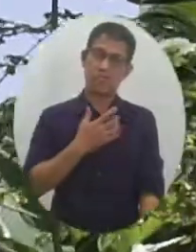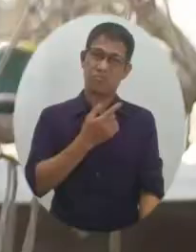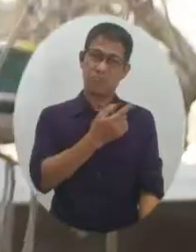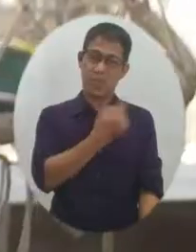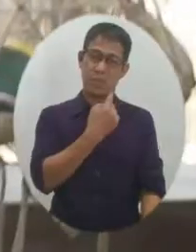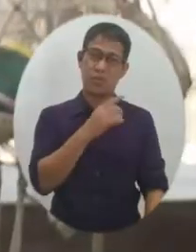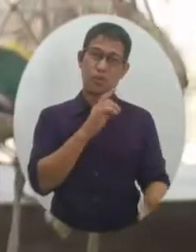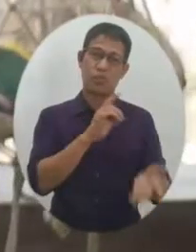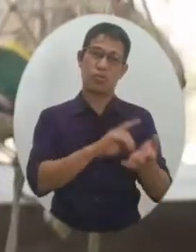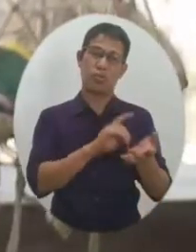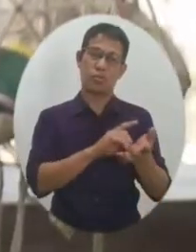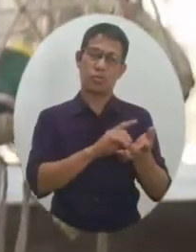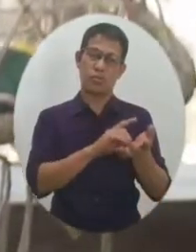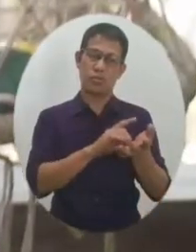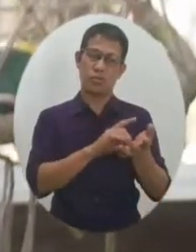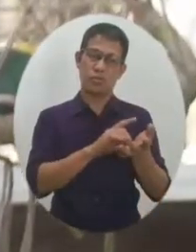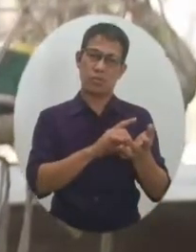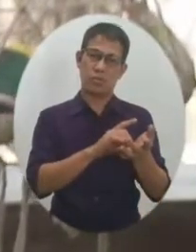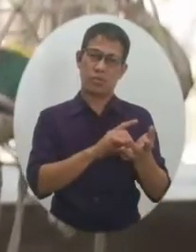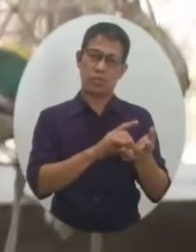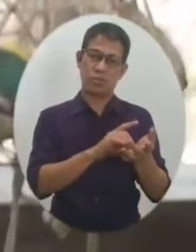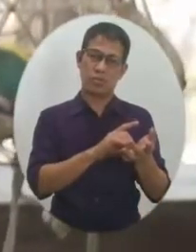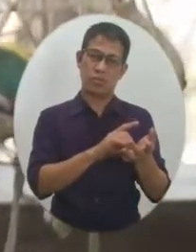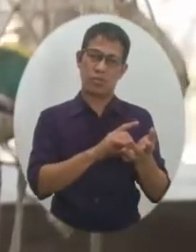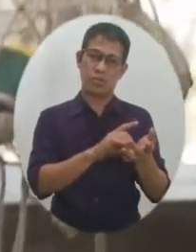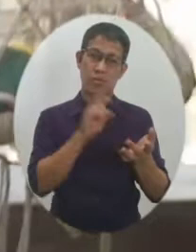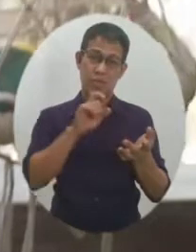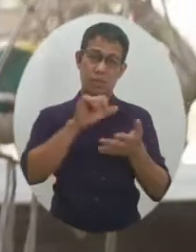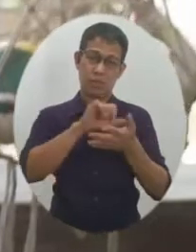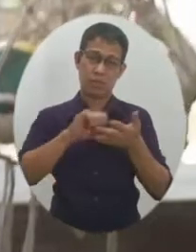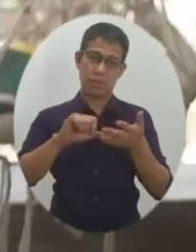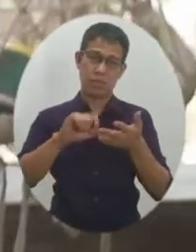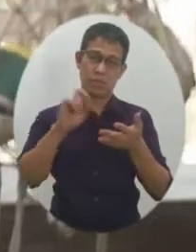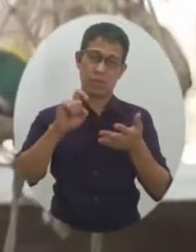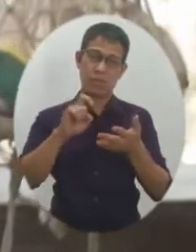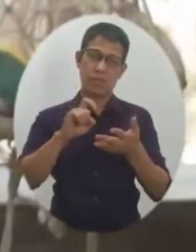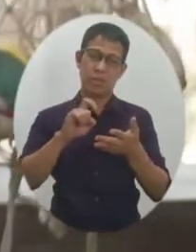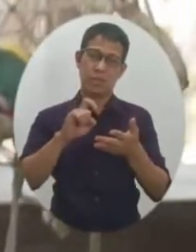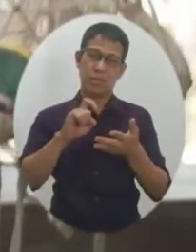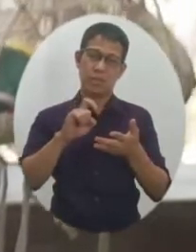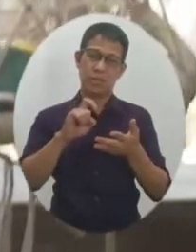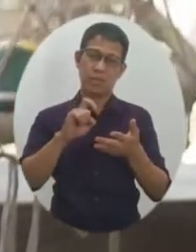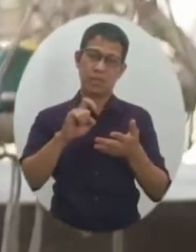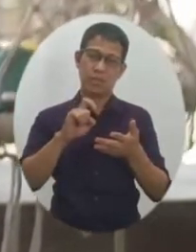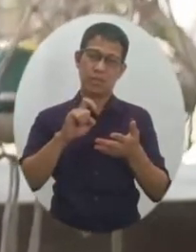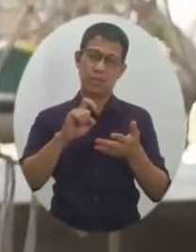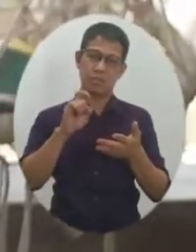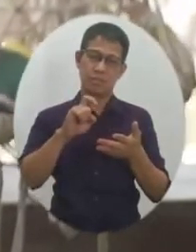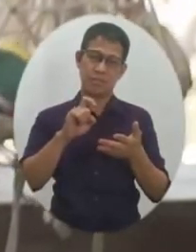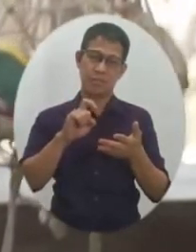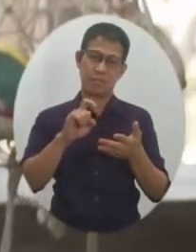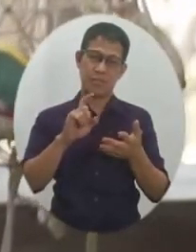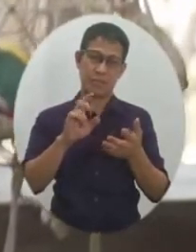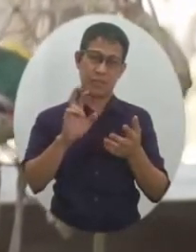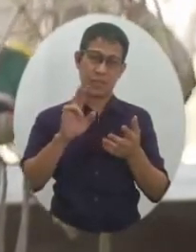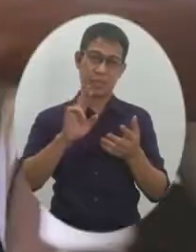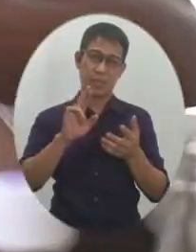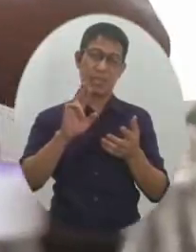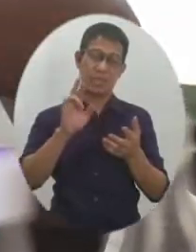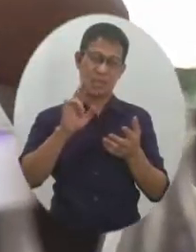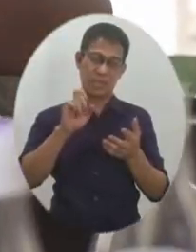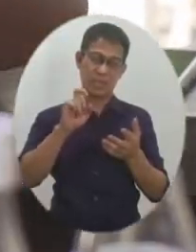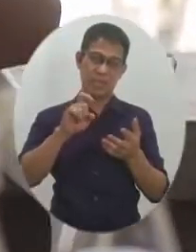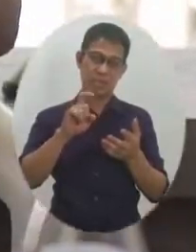Ang suggest po sa akin ng doktor po niya na operahan na po agad, kailangan lang po